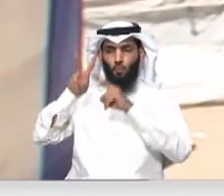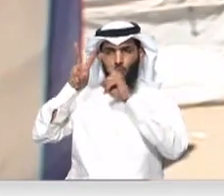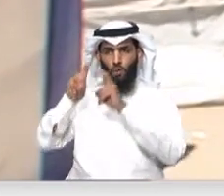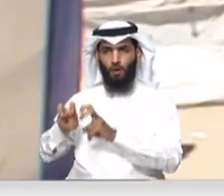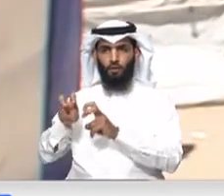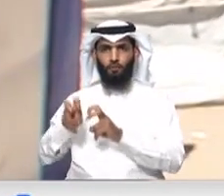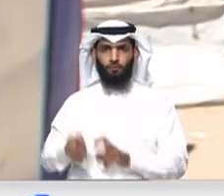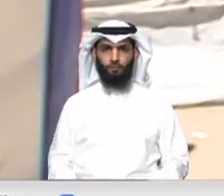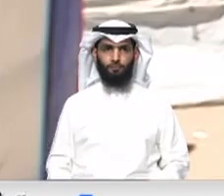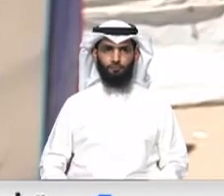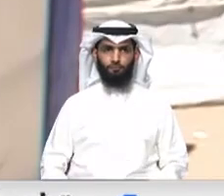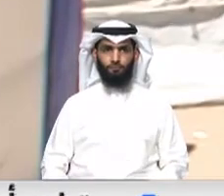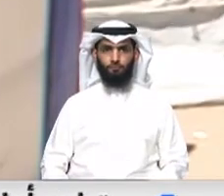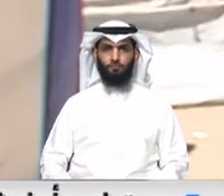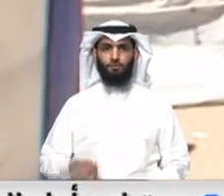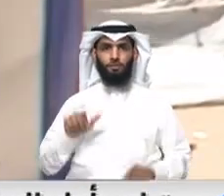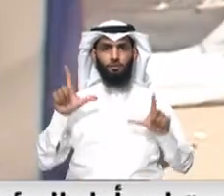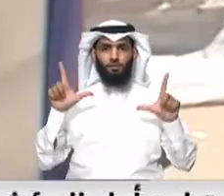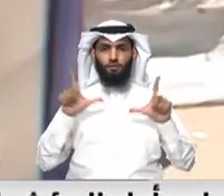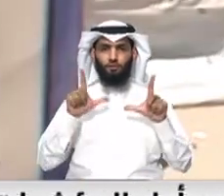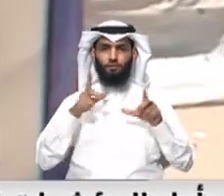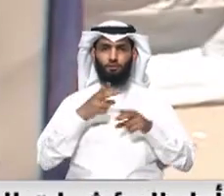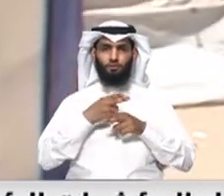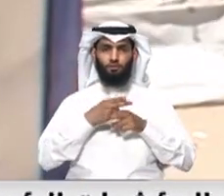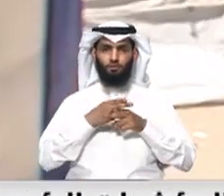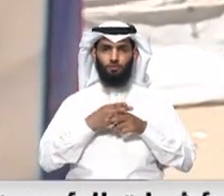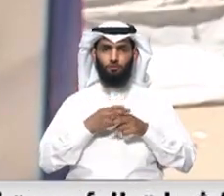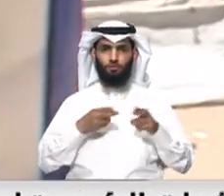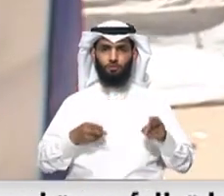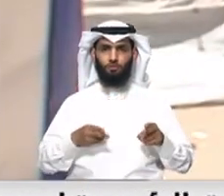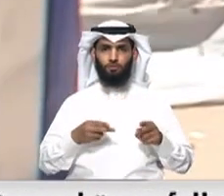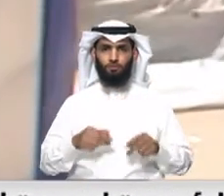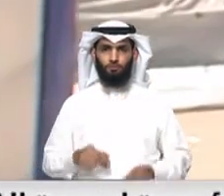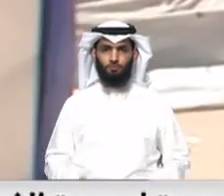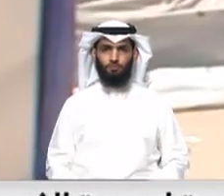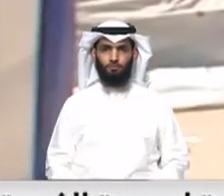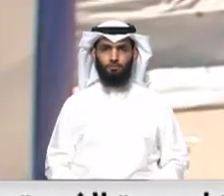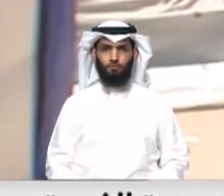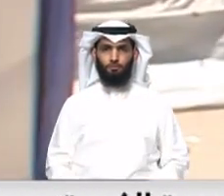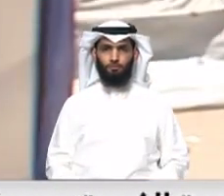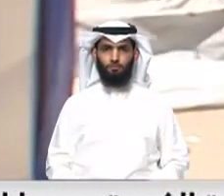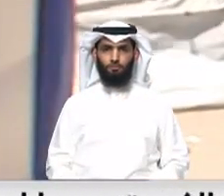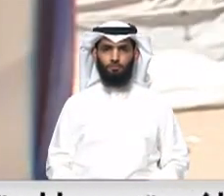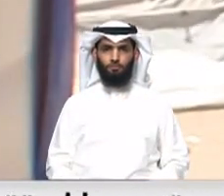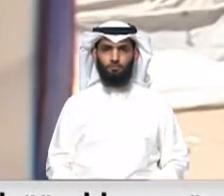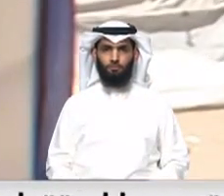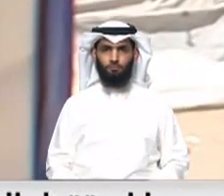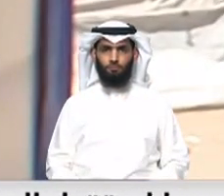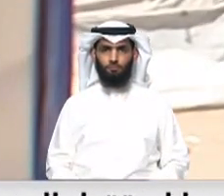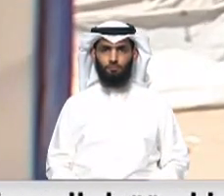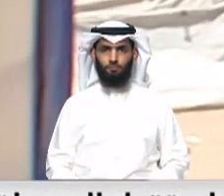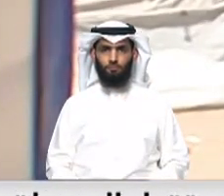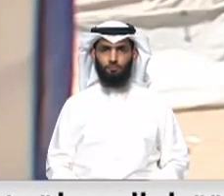القطاع. عبد الرحيم أبو كويك، تلفزيون دولة الكويت، قطاع غزة، فلسطين.